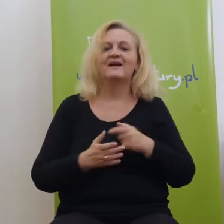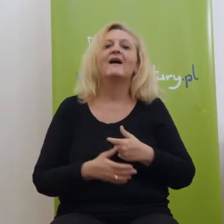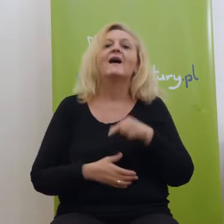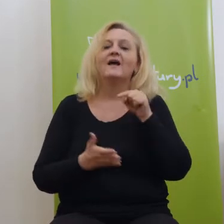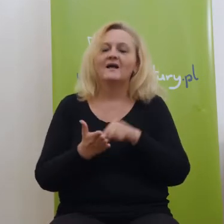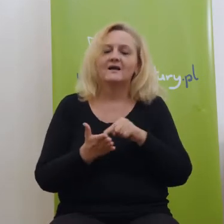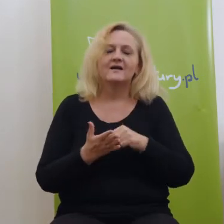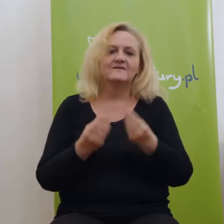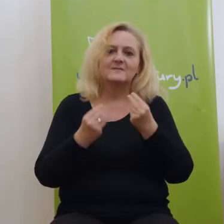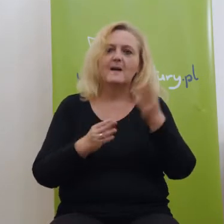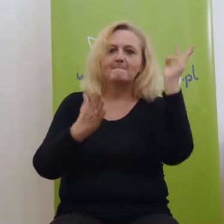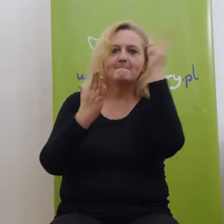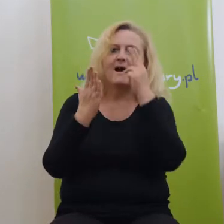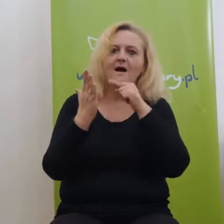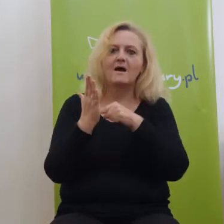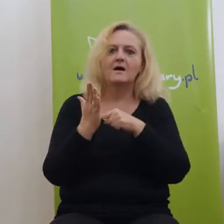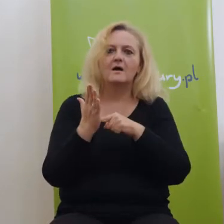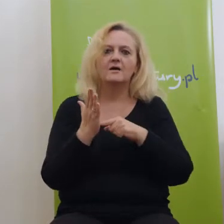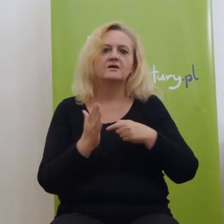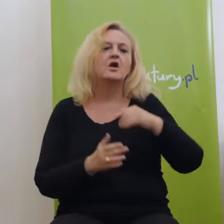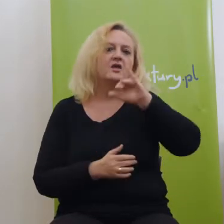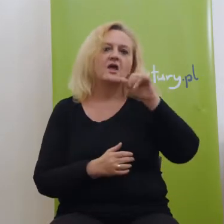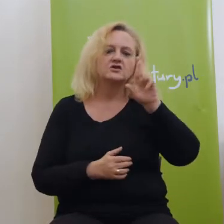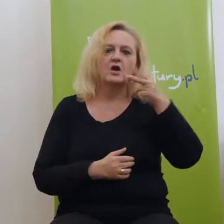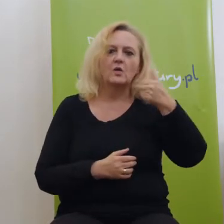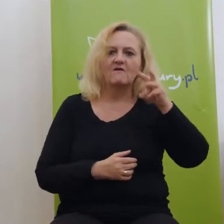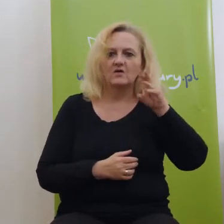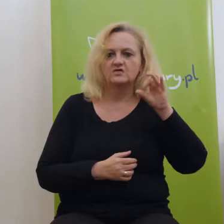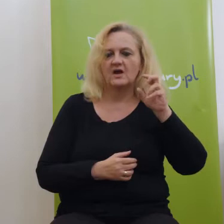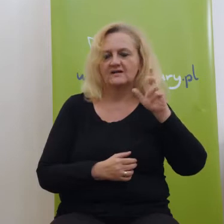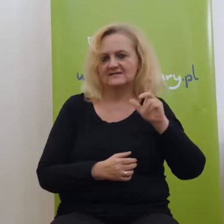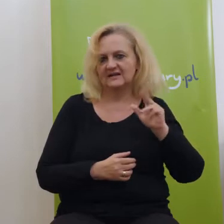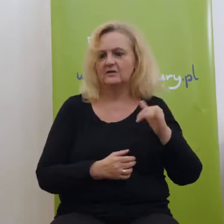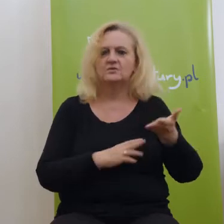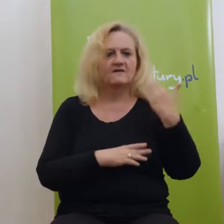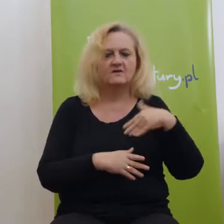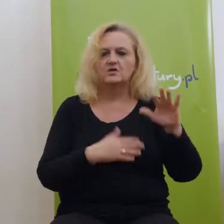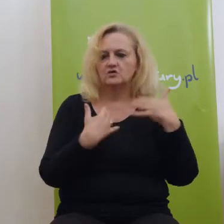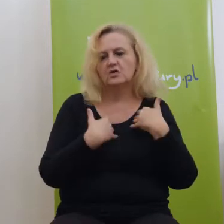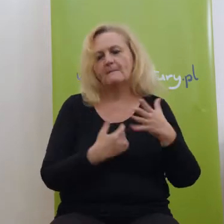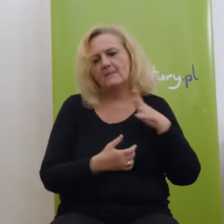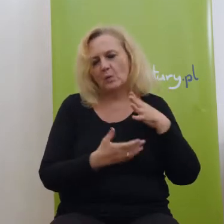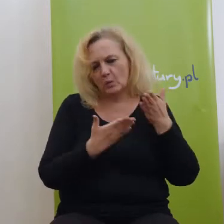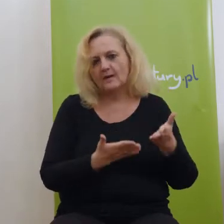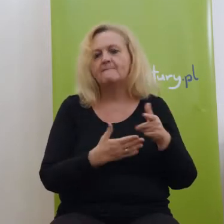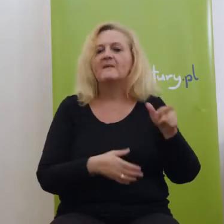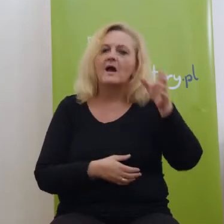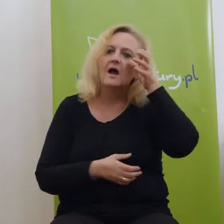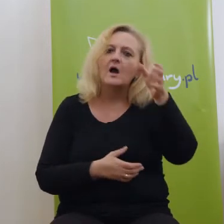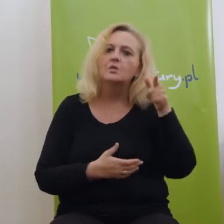malarz, który się nazywa Jerzy Nowosielski. Znaczy już go nie ma, bo nie żyje, natomiast był. I on jest